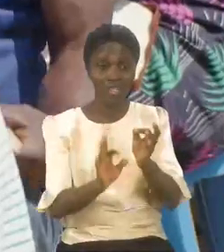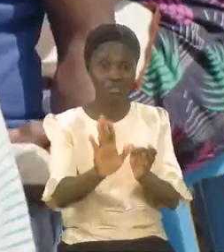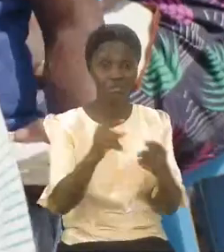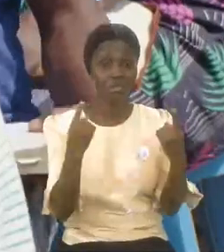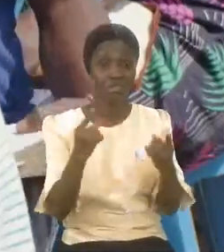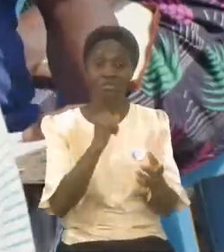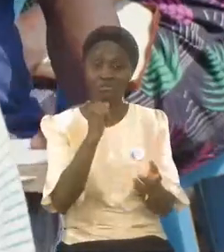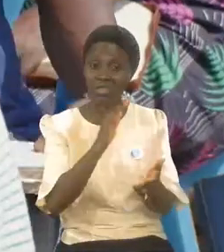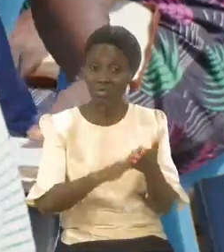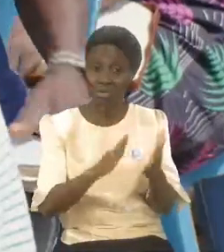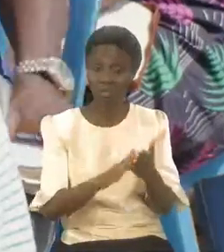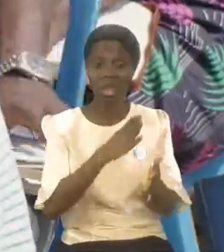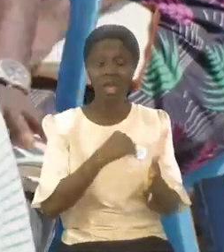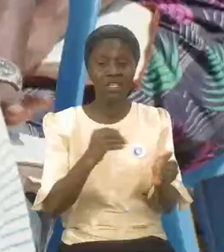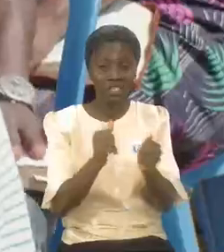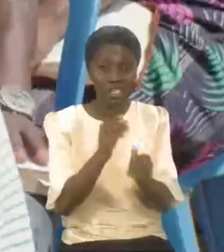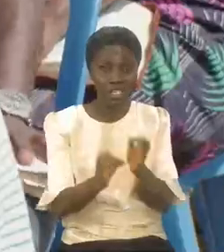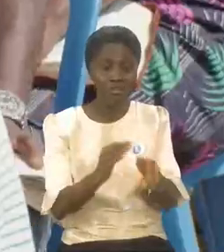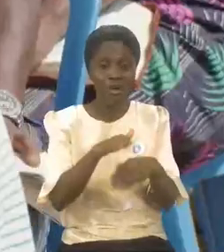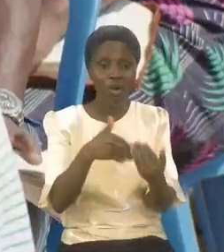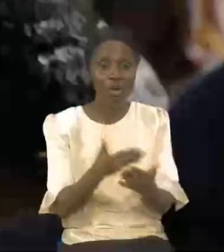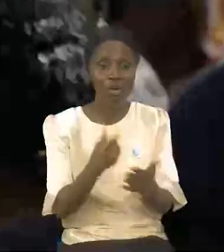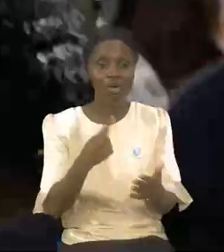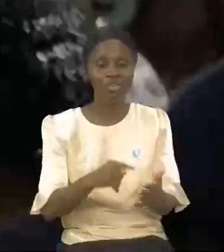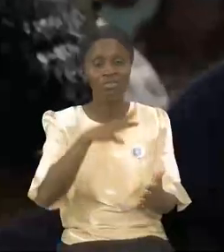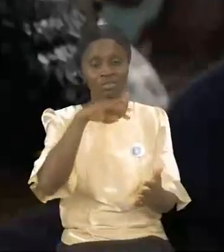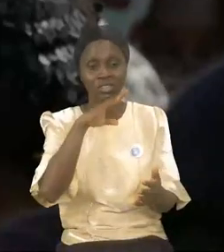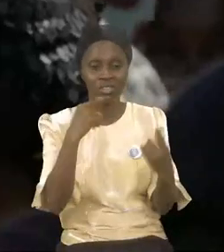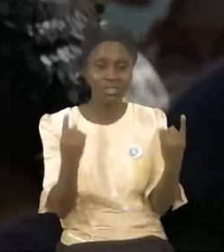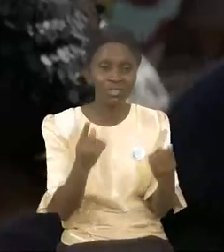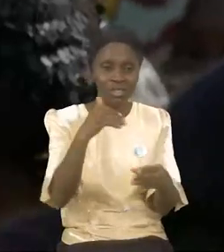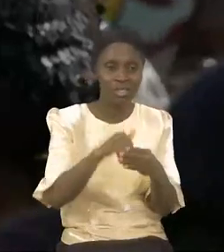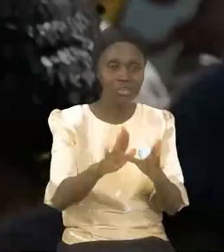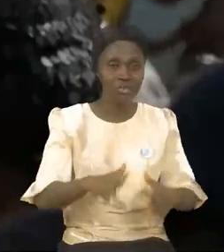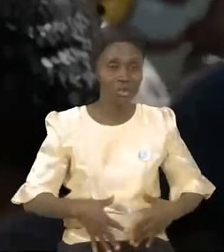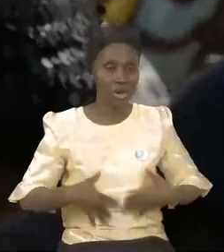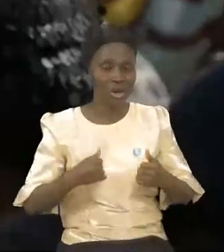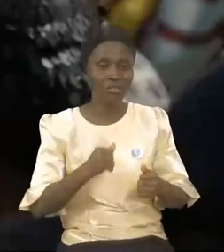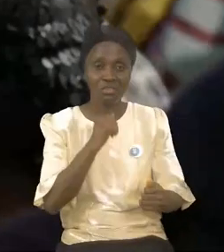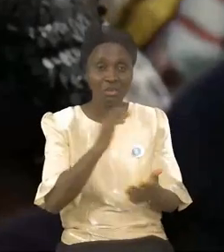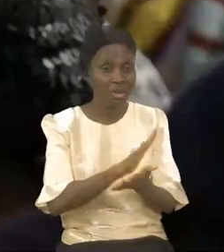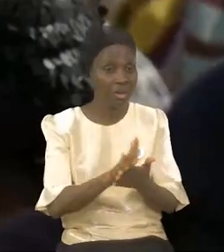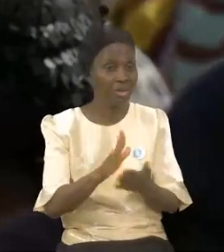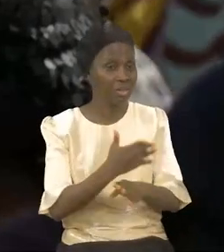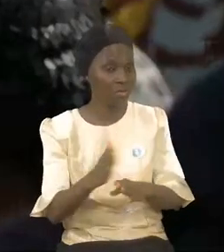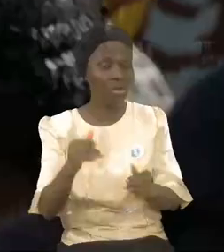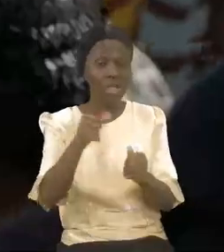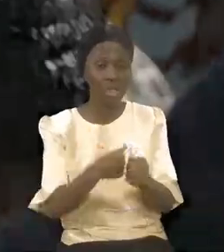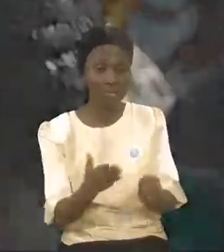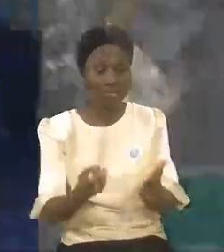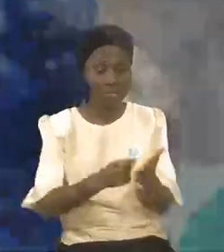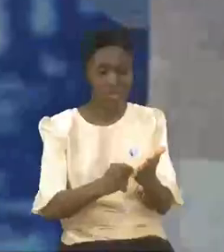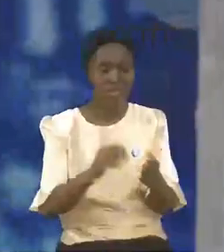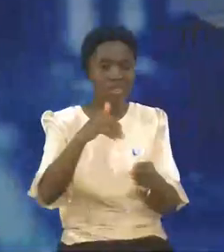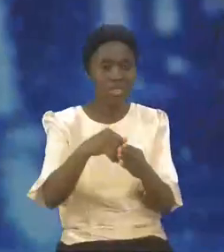phase de la vie de l'homme que l'on fait si l'homme n'est pas né de nouveau, si ses péchés ne sont pas pardonnés, si les choses sales de sa vie ne sont